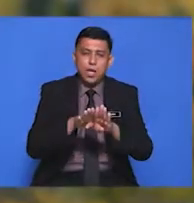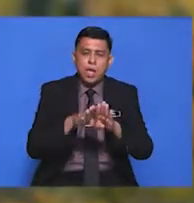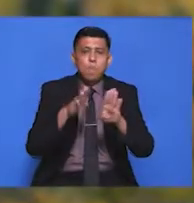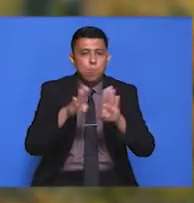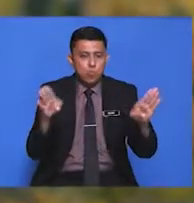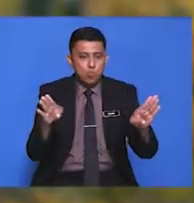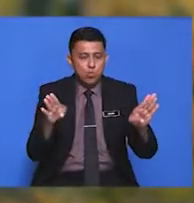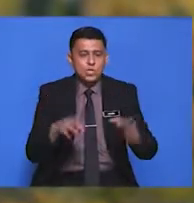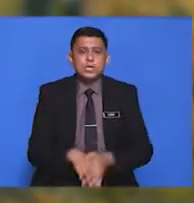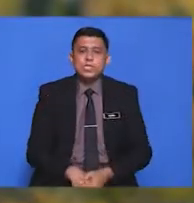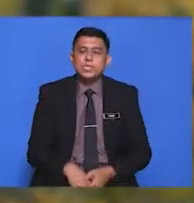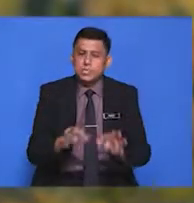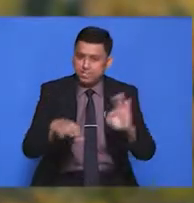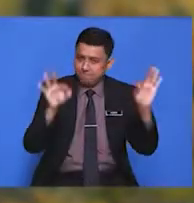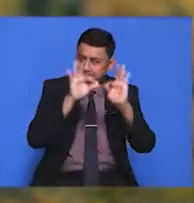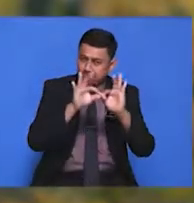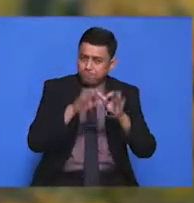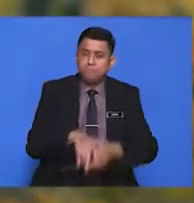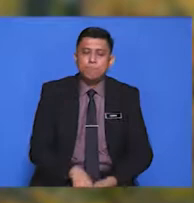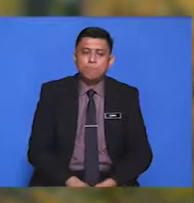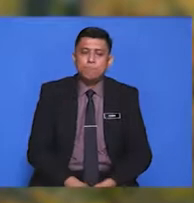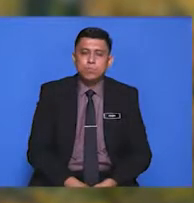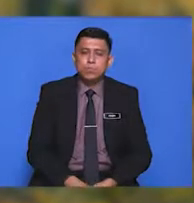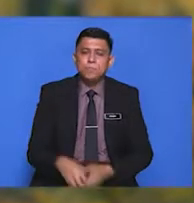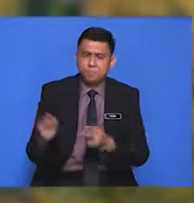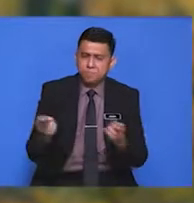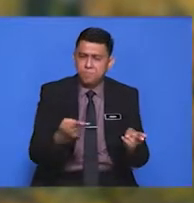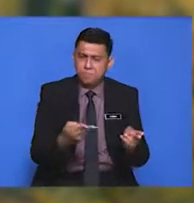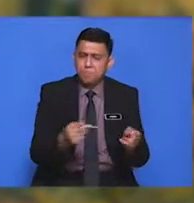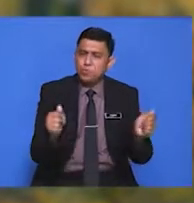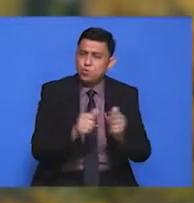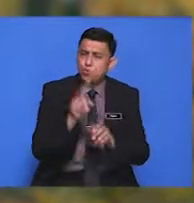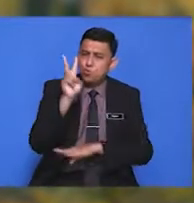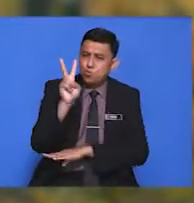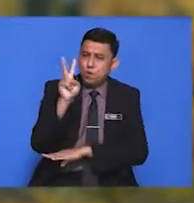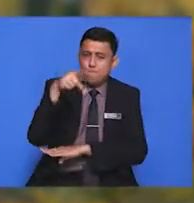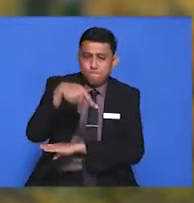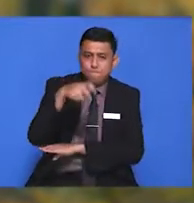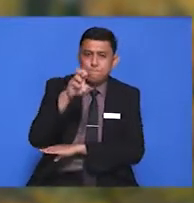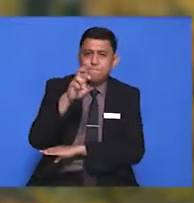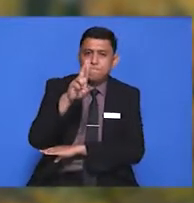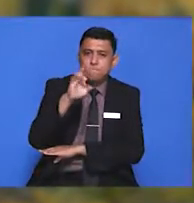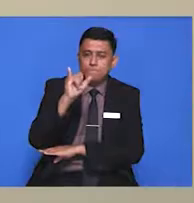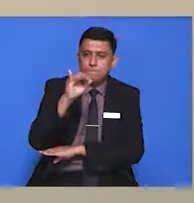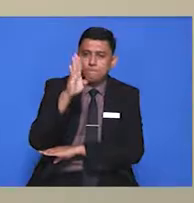sesi pembelajaran pada hari ini, cikgu hidangkan murid-murid dengan dua peribahasa ini.